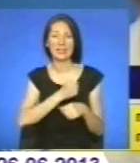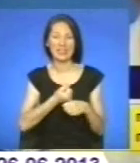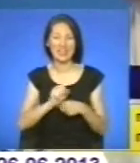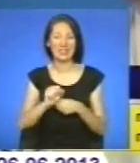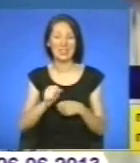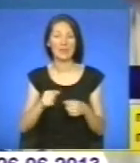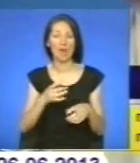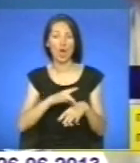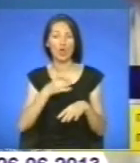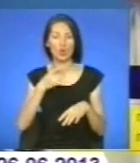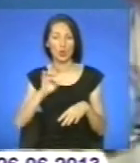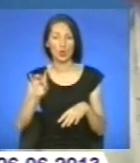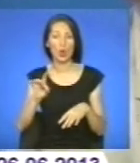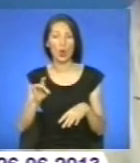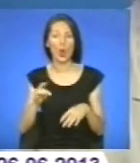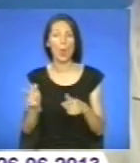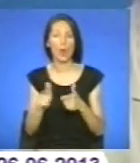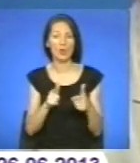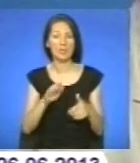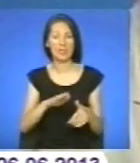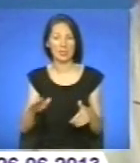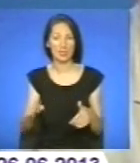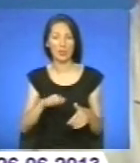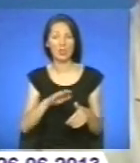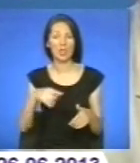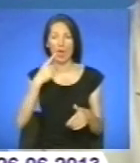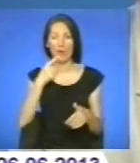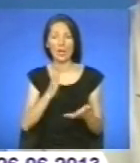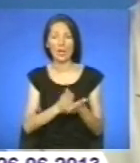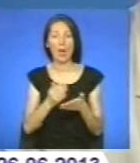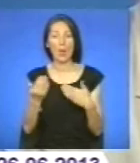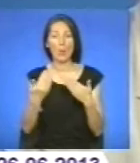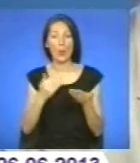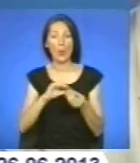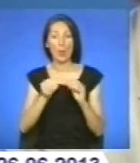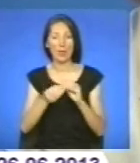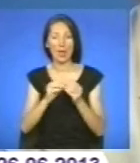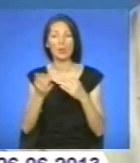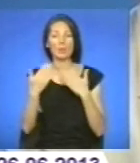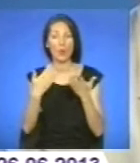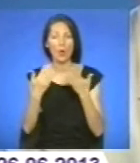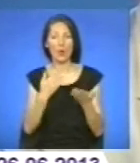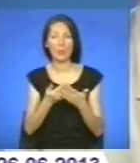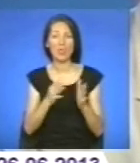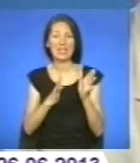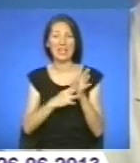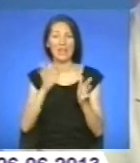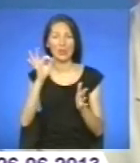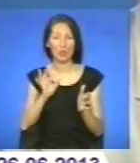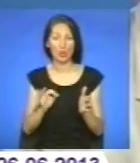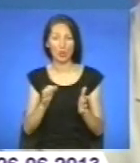родині. Діти говорять про те, що є проблеми в комунікації. Це більше майже 9%